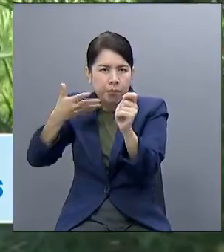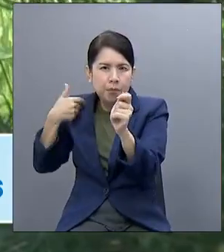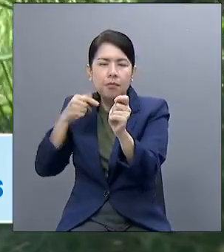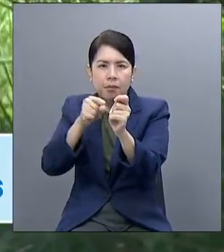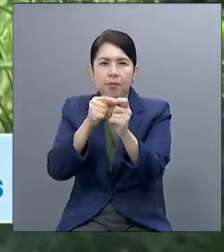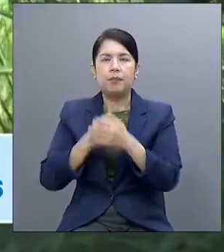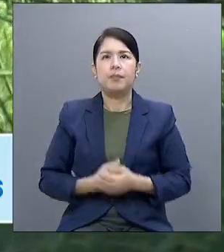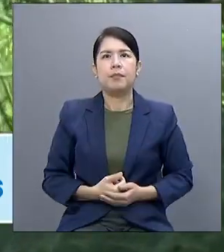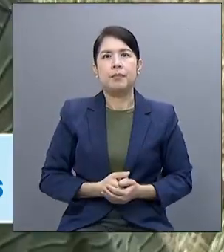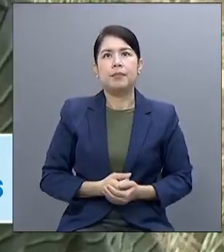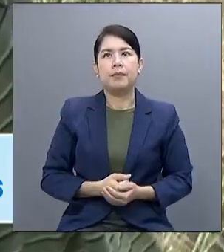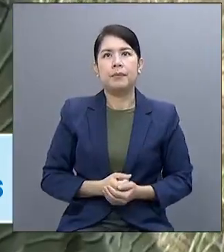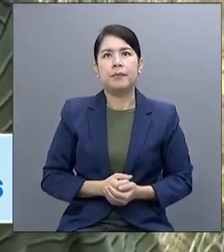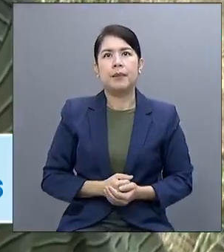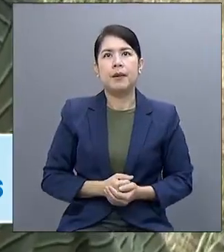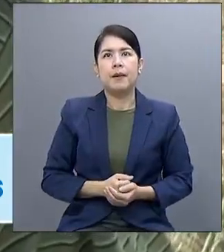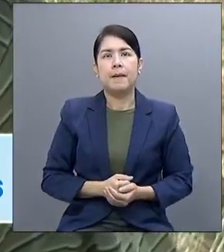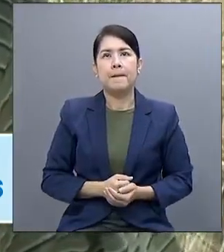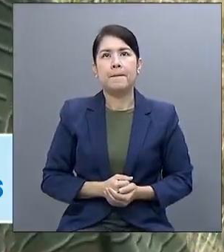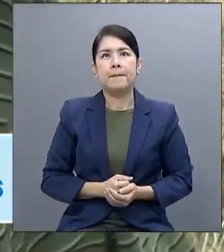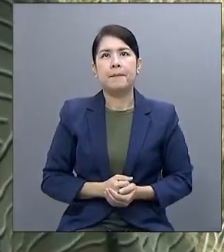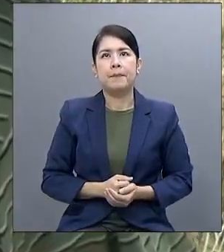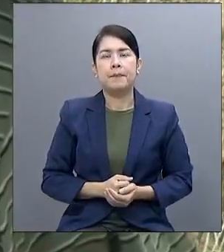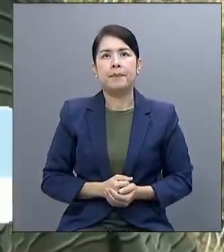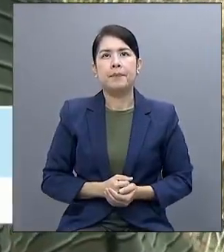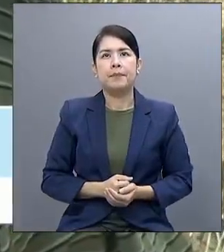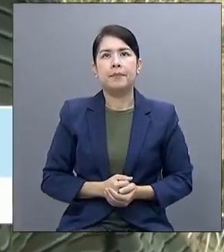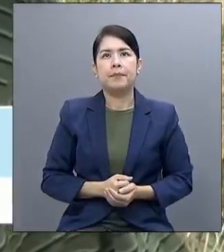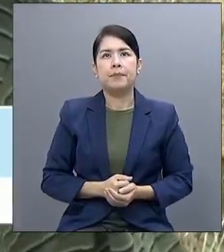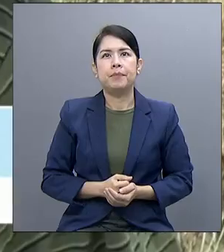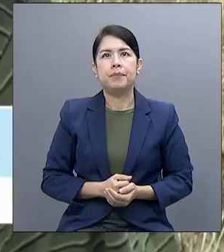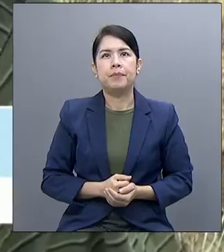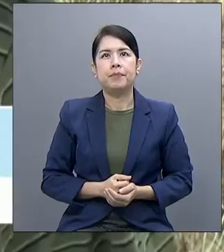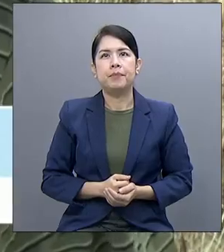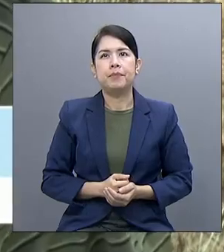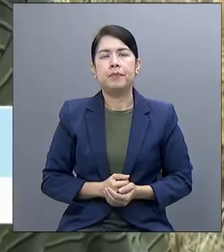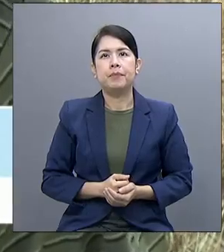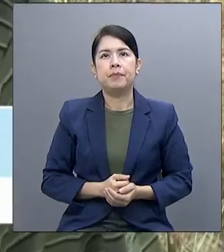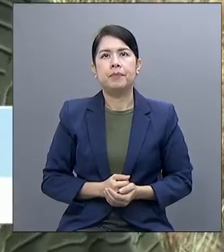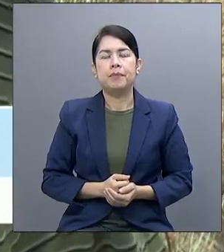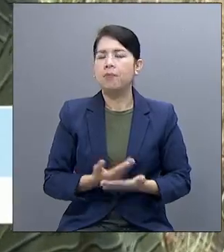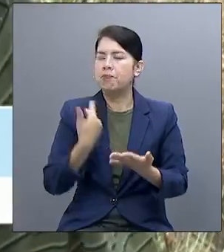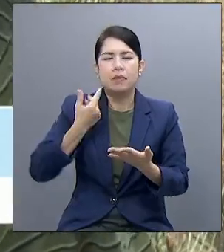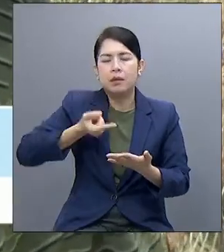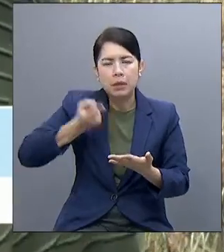าค่ะ เป่ากันแหละ เป่าทุกมื้อ มาทุกมื้อแล้วคันเขาไม่อ